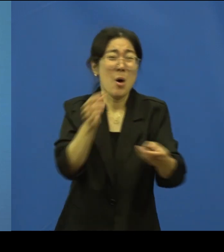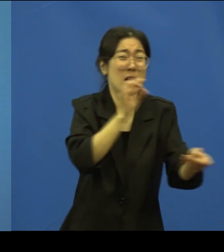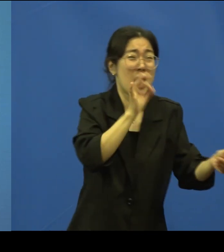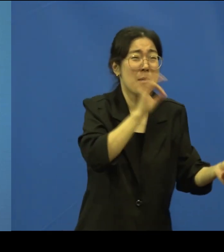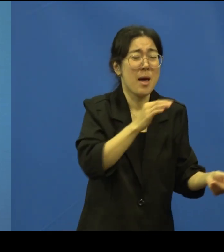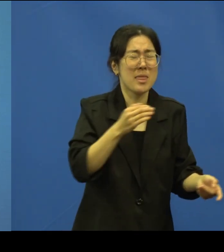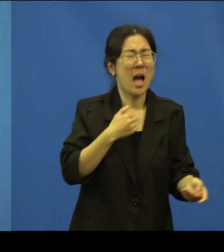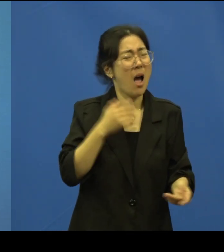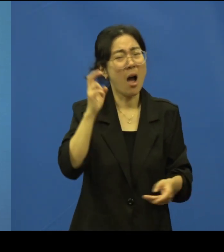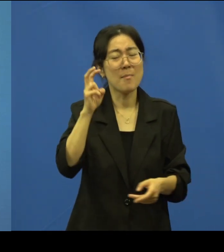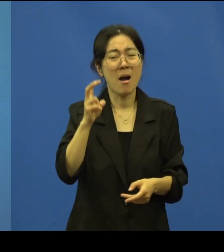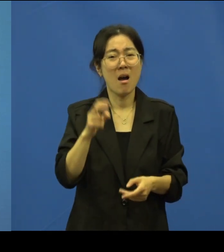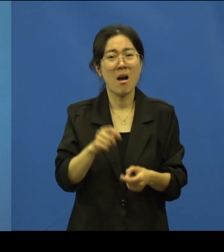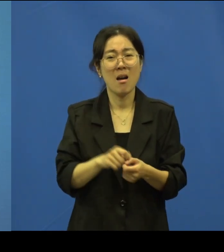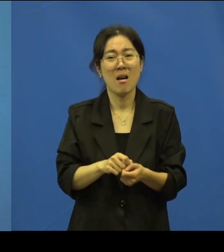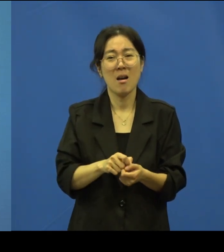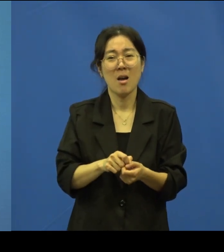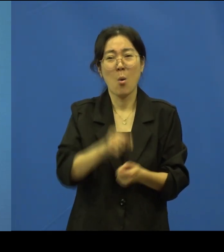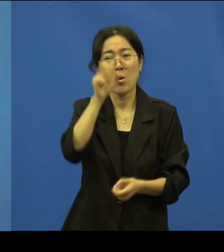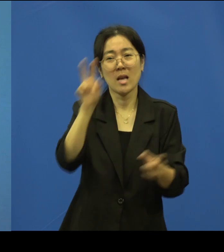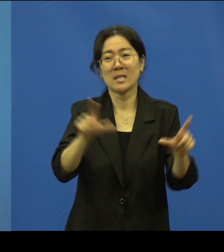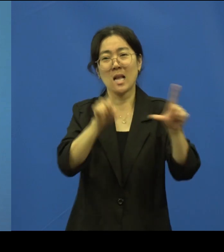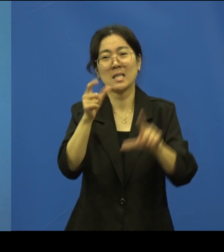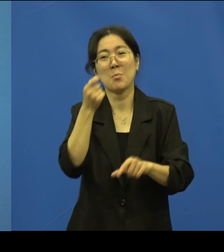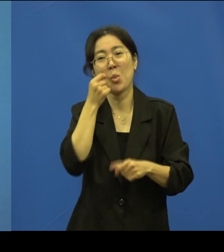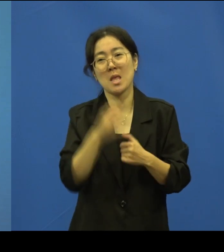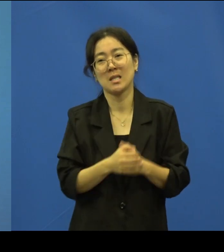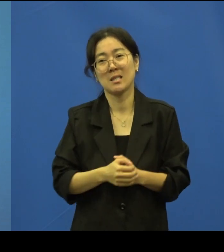날아 죽었을 거예요. 저 같은 성격에, 저같이 이렇게.